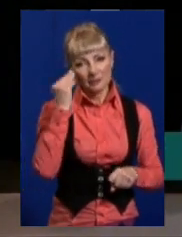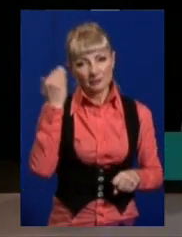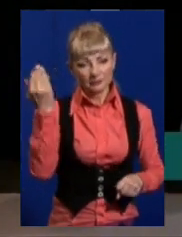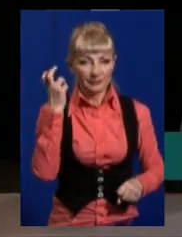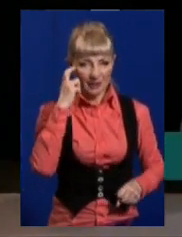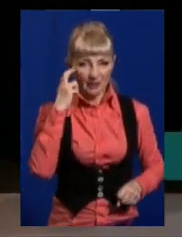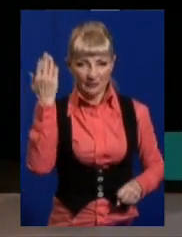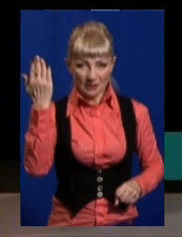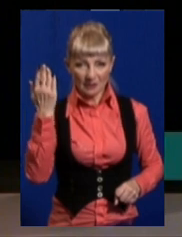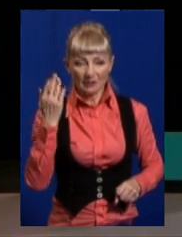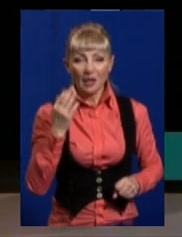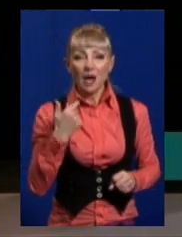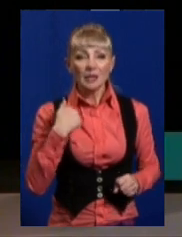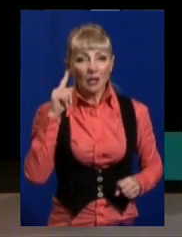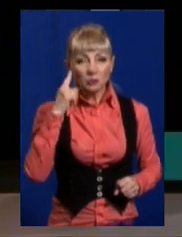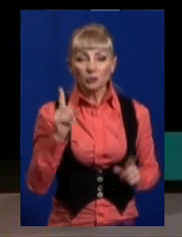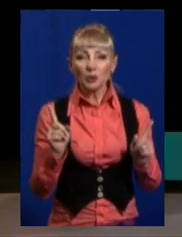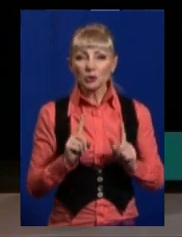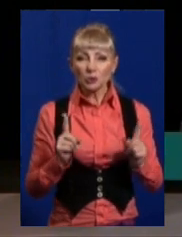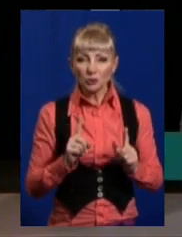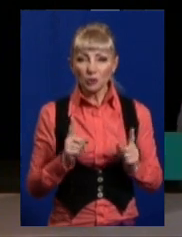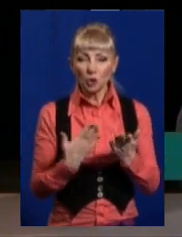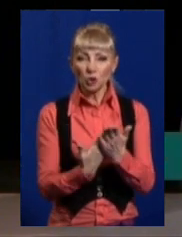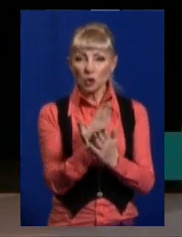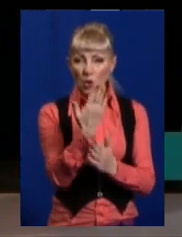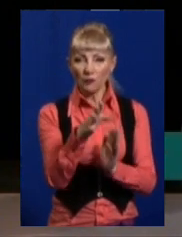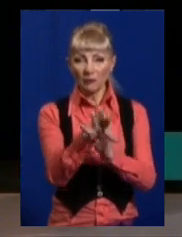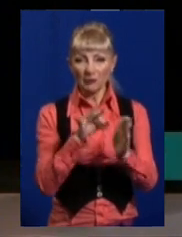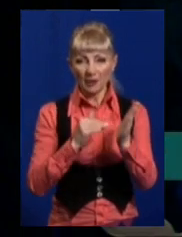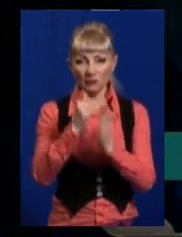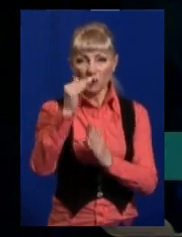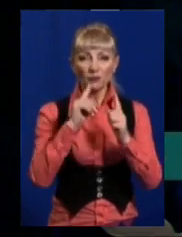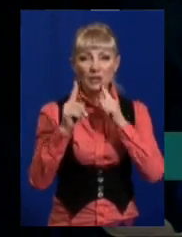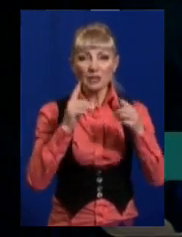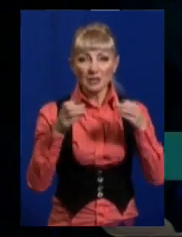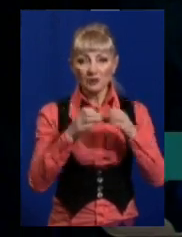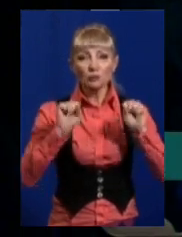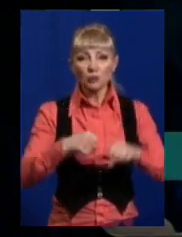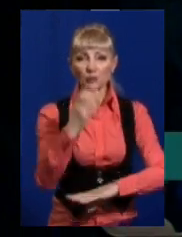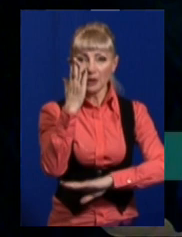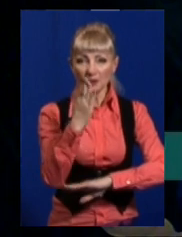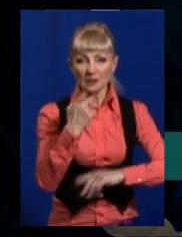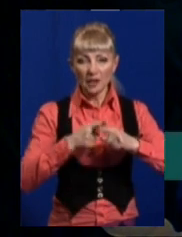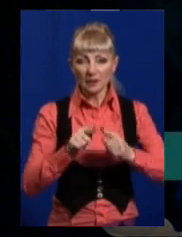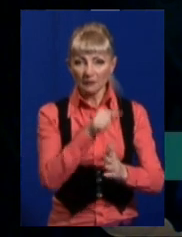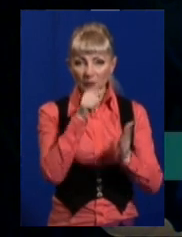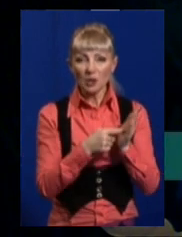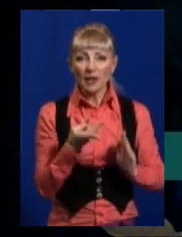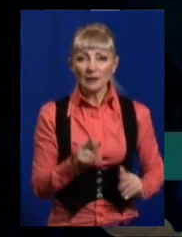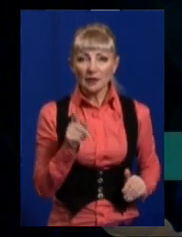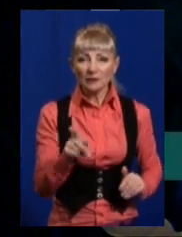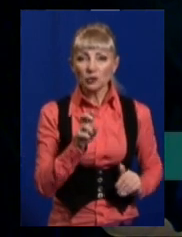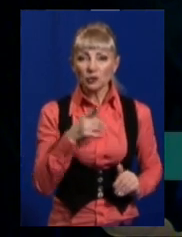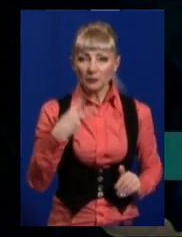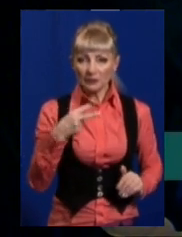Але я думаю, що нова обрана Верховна Рада, вона зможе проголосувати це питання для того, щоб у